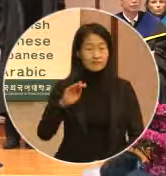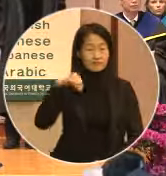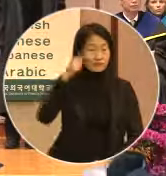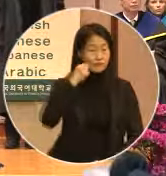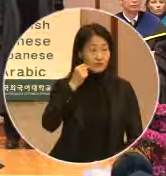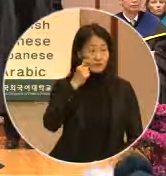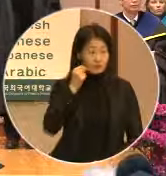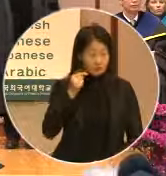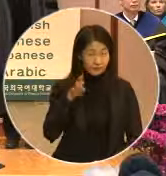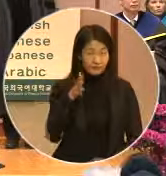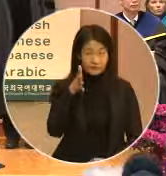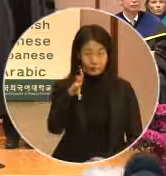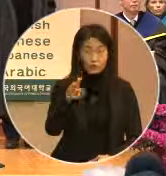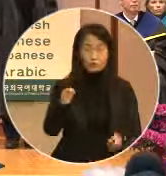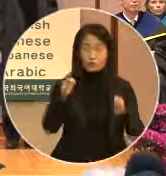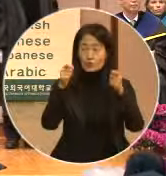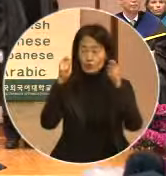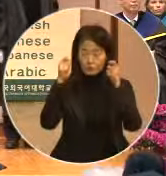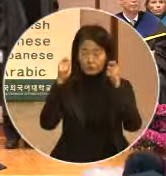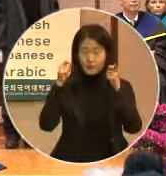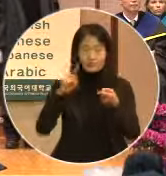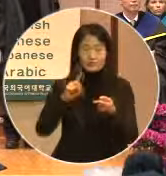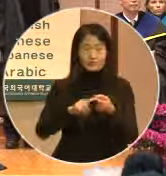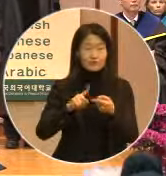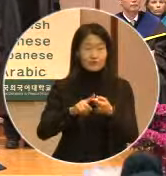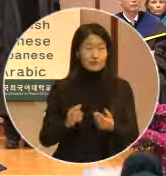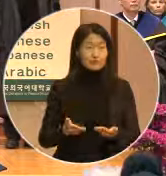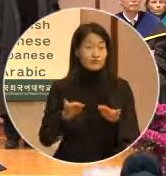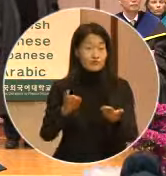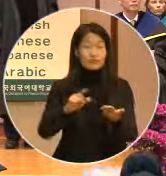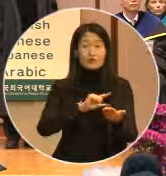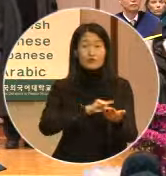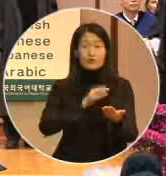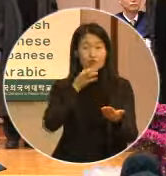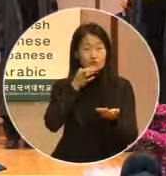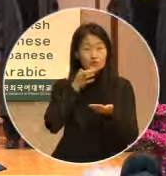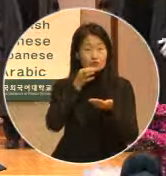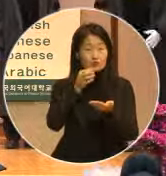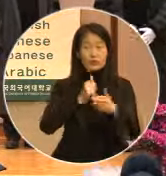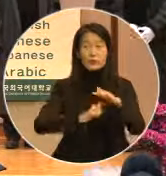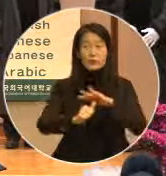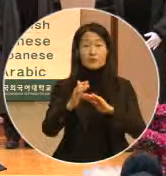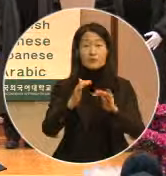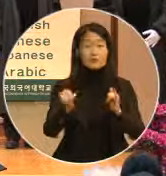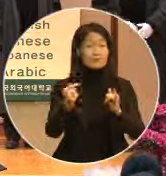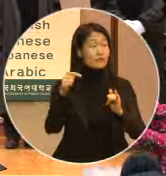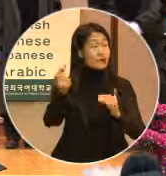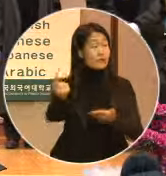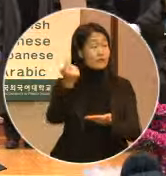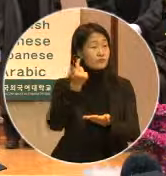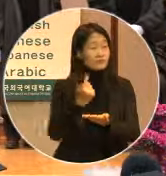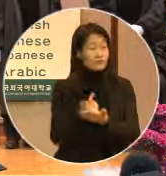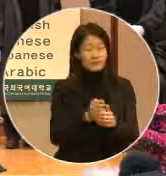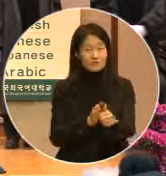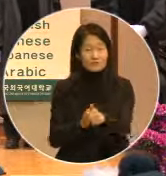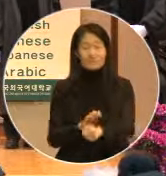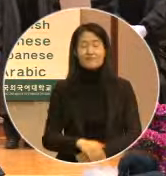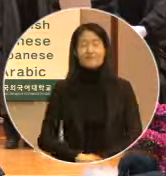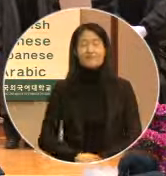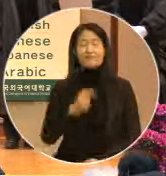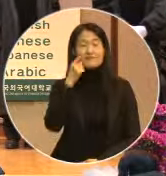다음은 일본어학부 졸업생에 대한 학위수여가 있겠습니다. 소명하는 일본어학부 학위수여 대표자는 단상으로 올라와 주시기